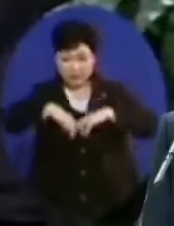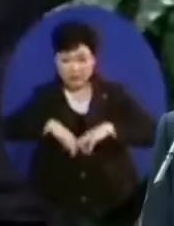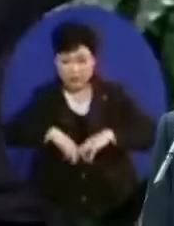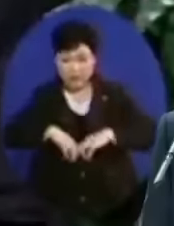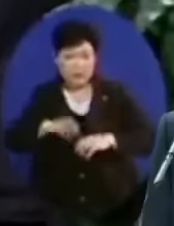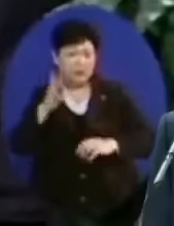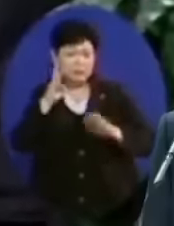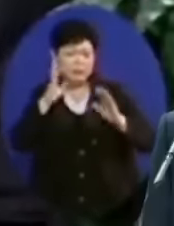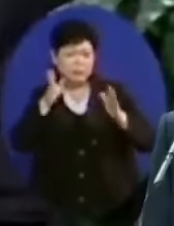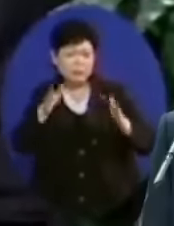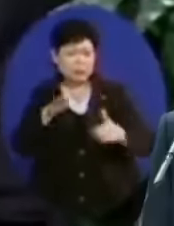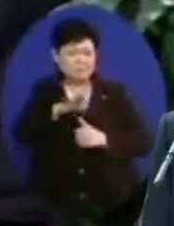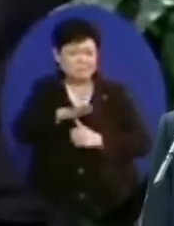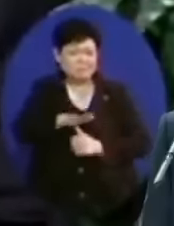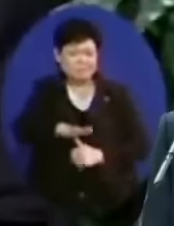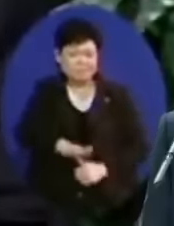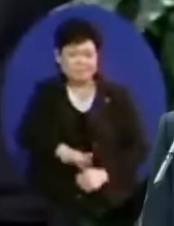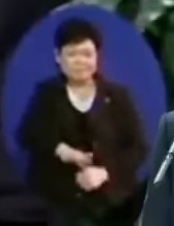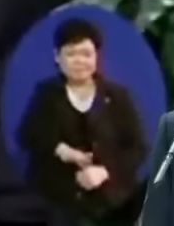3일을 견뎠습니다.